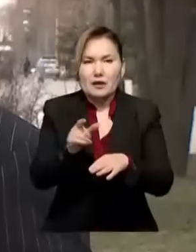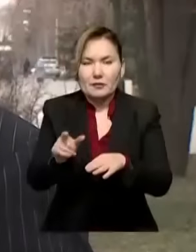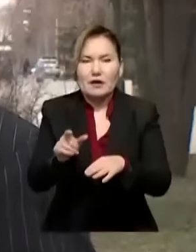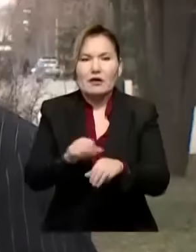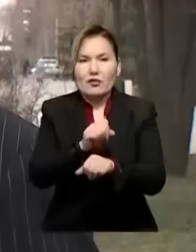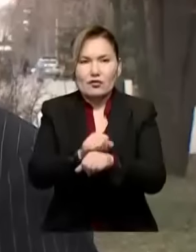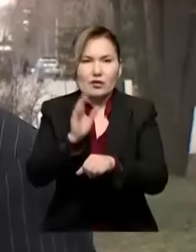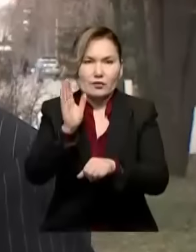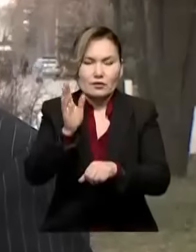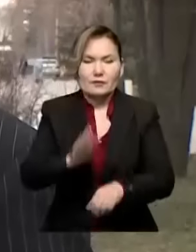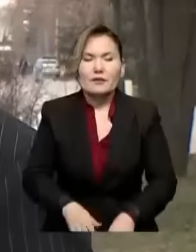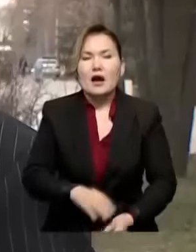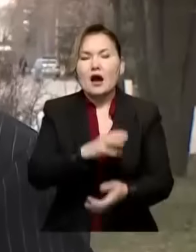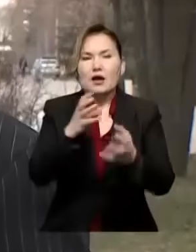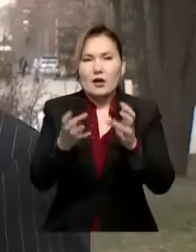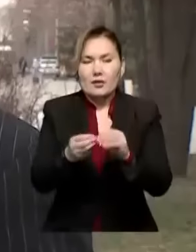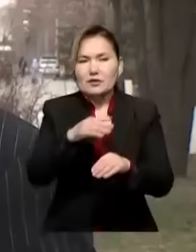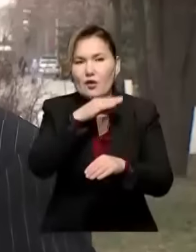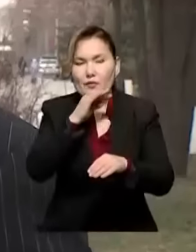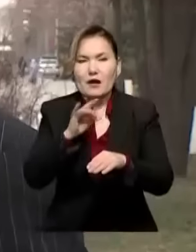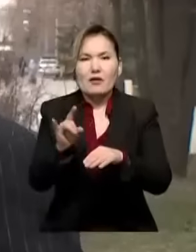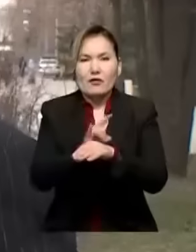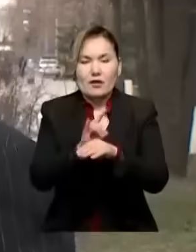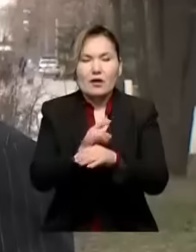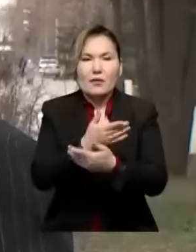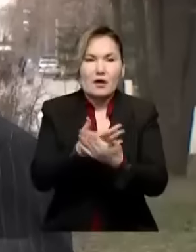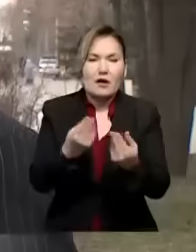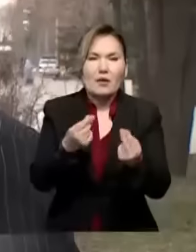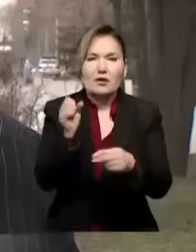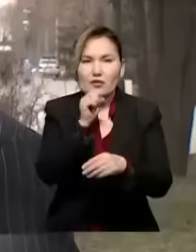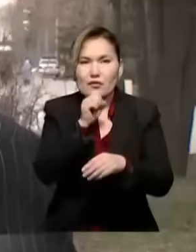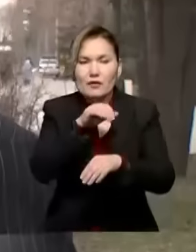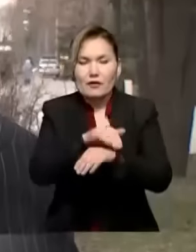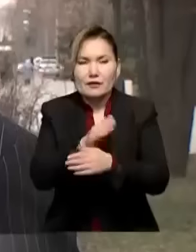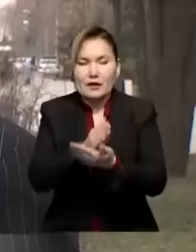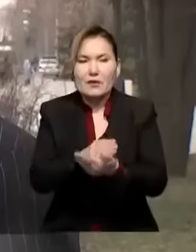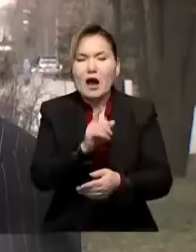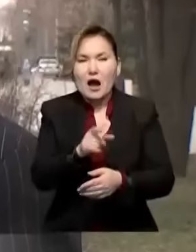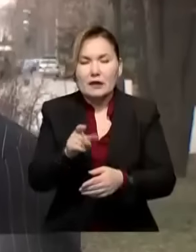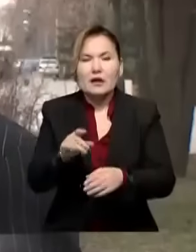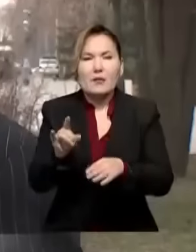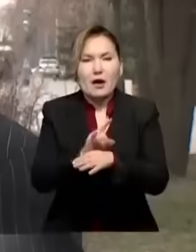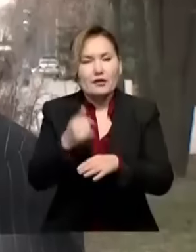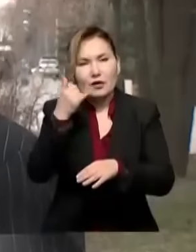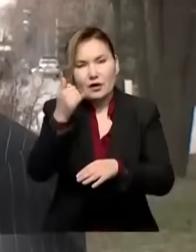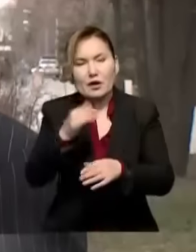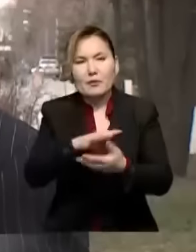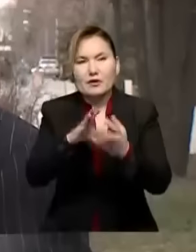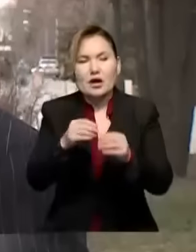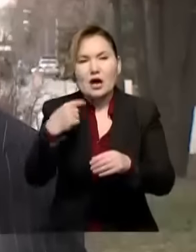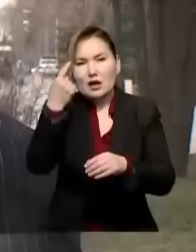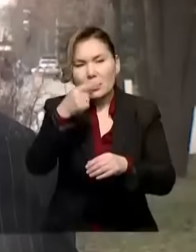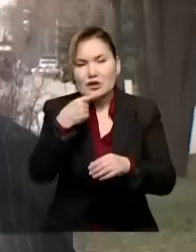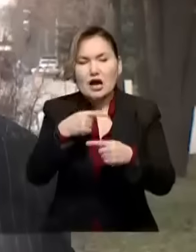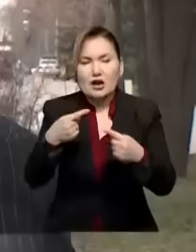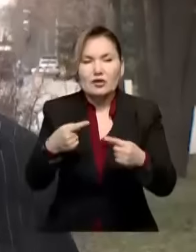себебі қазіргі уақытта қаржылық алаяқтық деген толып жатыр. Фишингтік сайттар бар. Яғни адамдарға телефон шалып, жеке мәліметтерін алады.